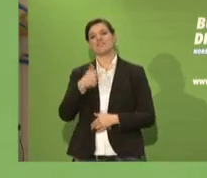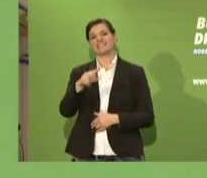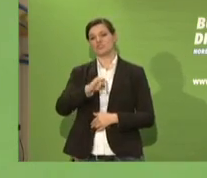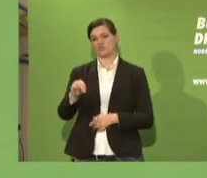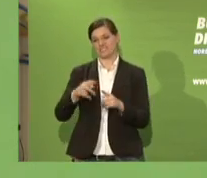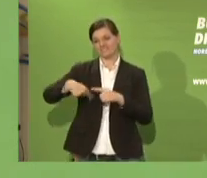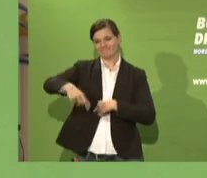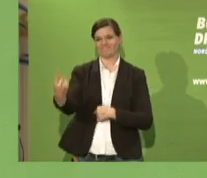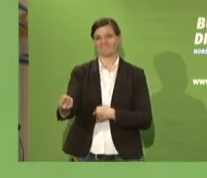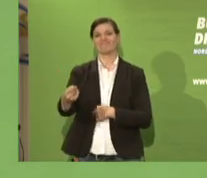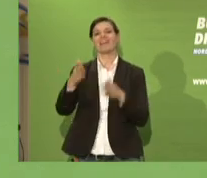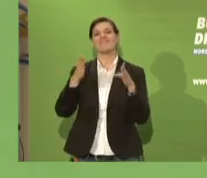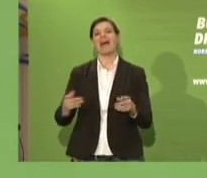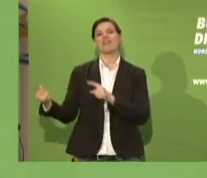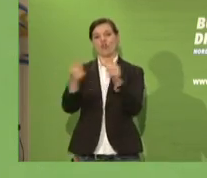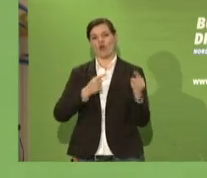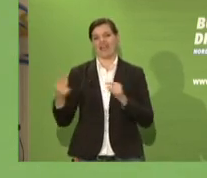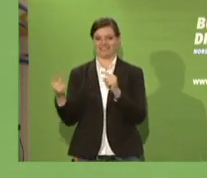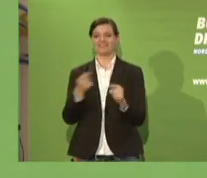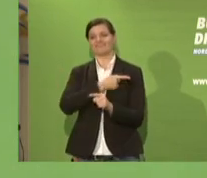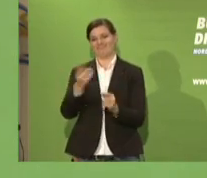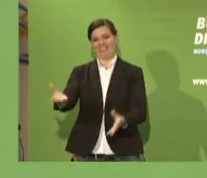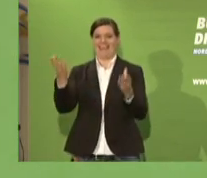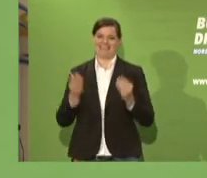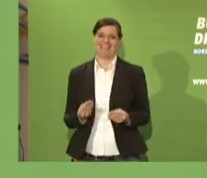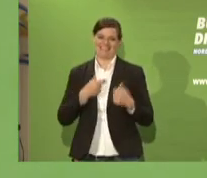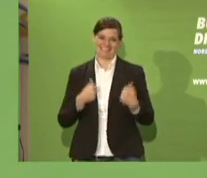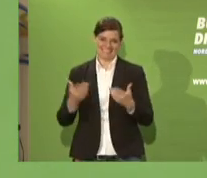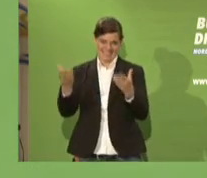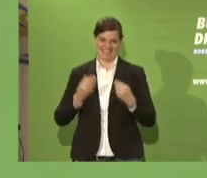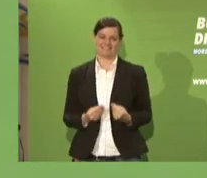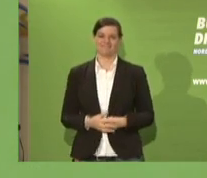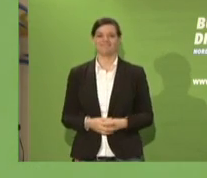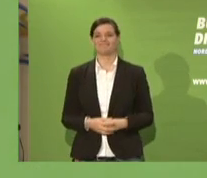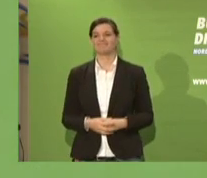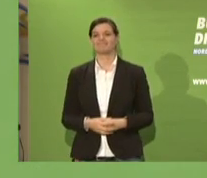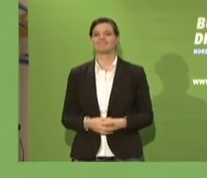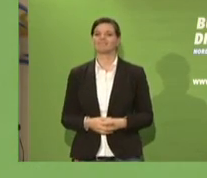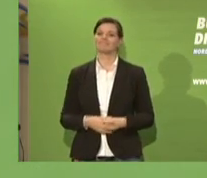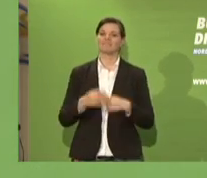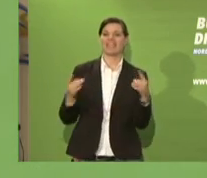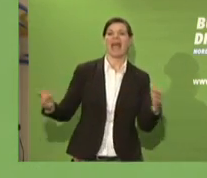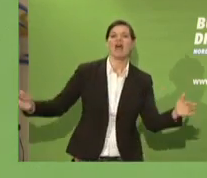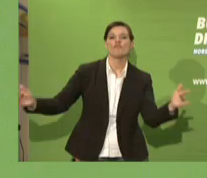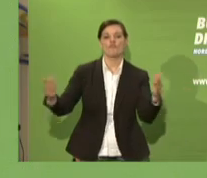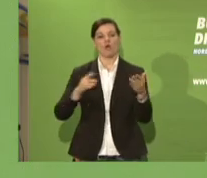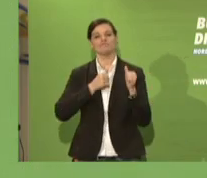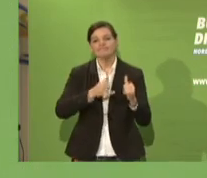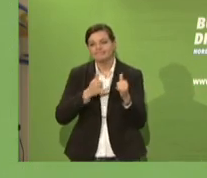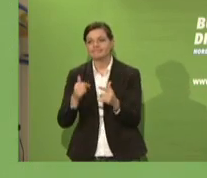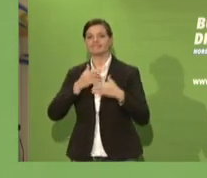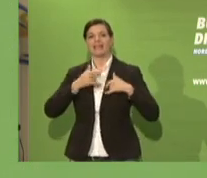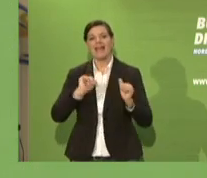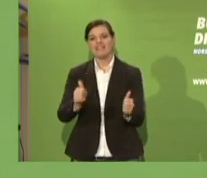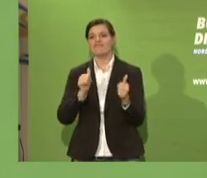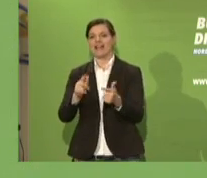wunderbaren Fachkongress. Alle sind herzlich eingeladen. Ja, liebe Freundinnen und Freunde, das Aufräumen, Anteilnahme, Dank an Helfer, das steht alles